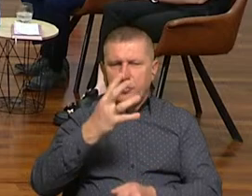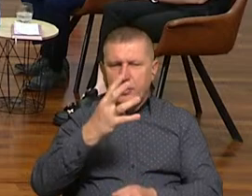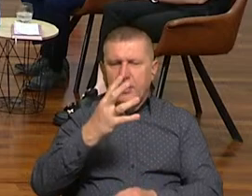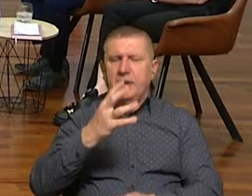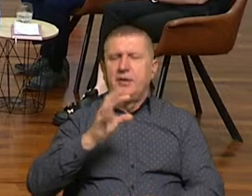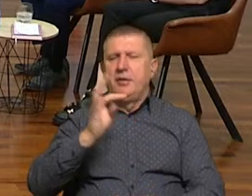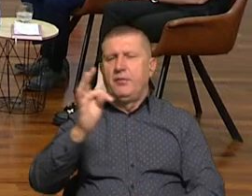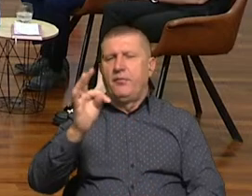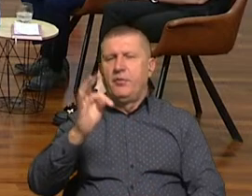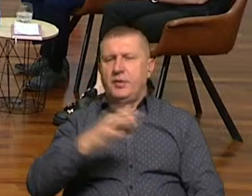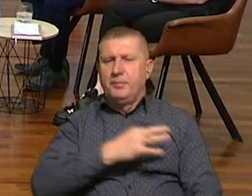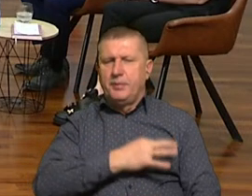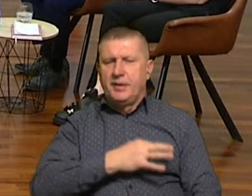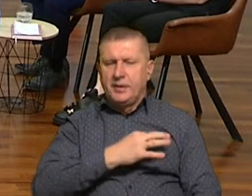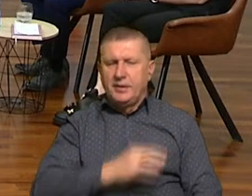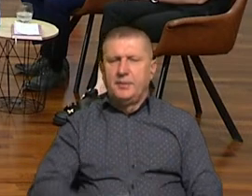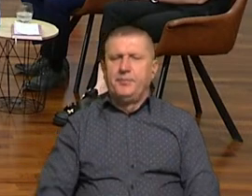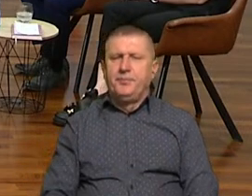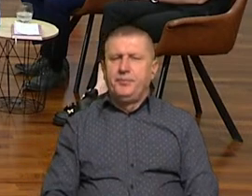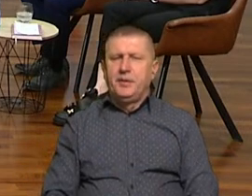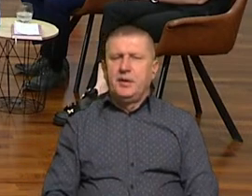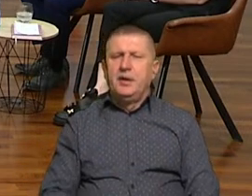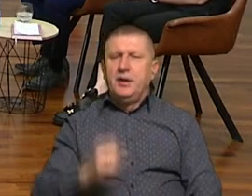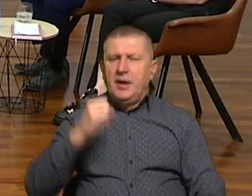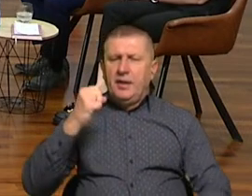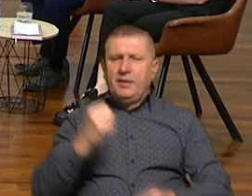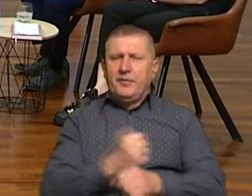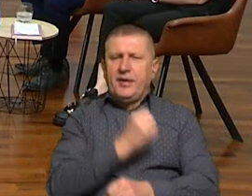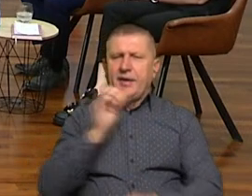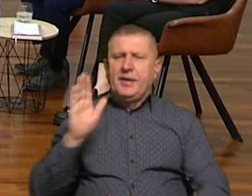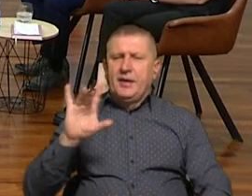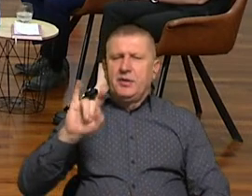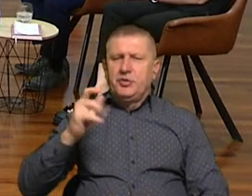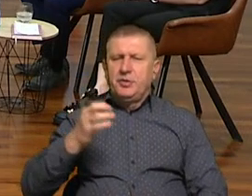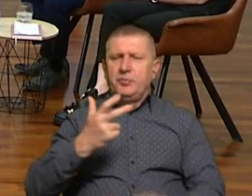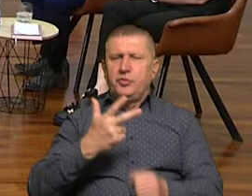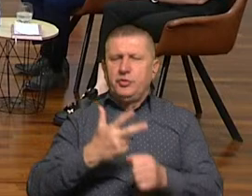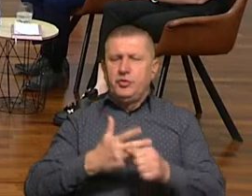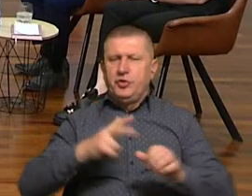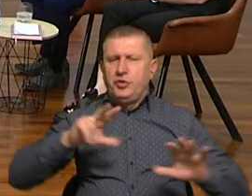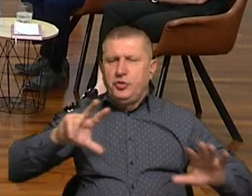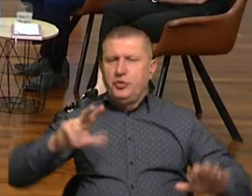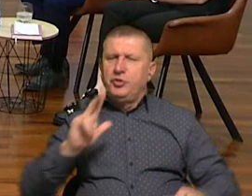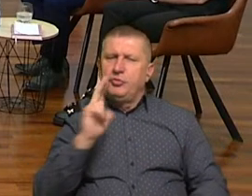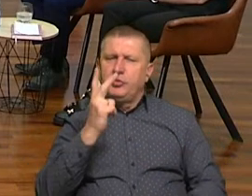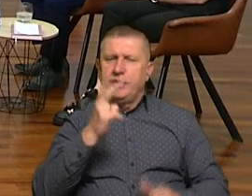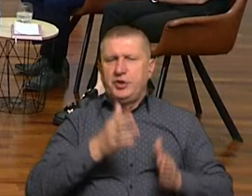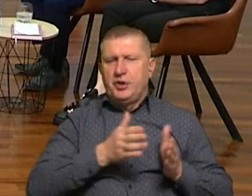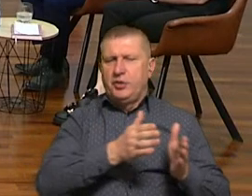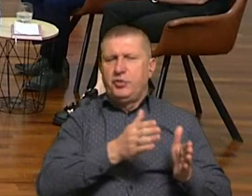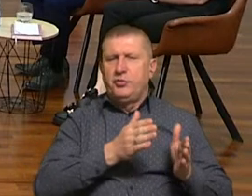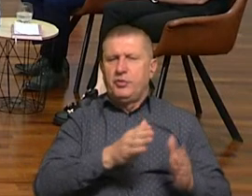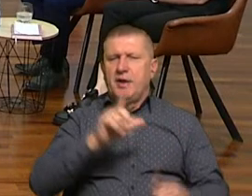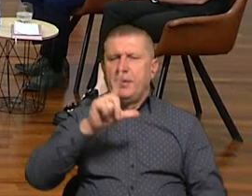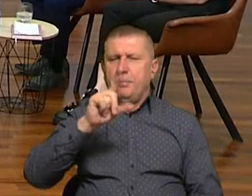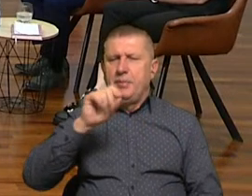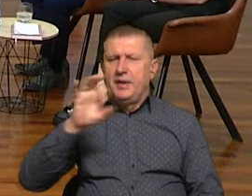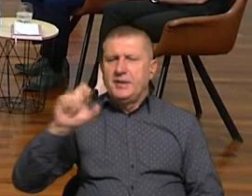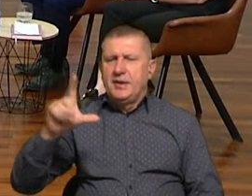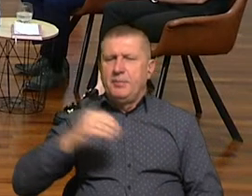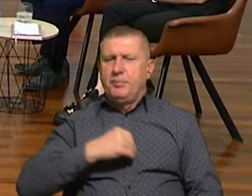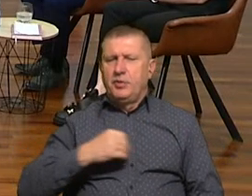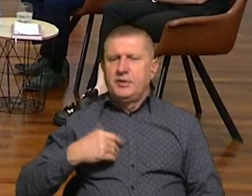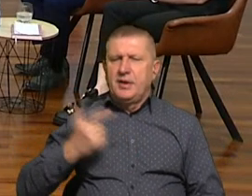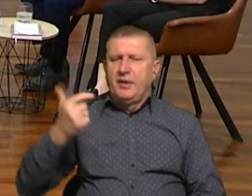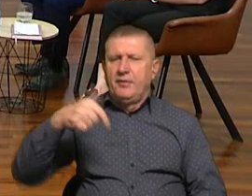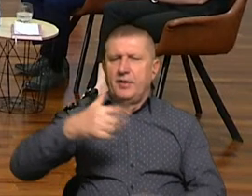KWW Jarosława Klimaszewskiego. I Szymon Twardak, lat 38, KKW, Trzecia Droga, PSL, Polska 2050,